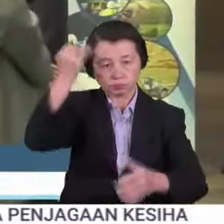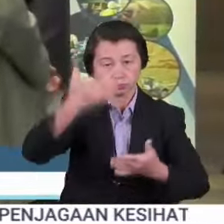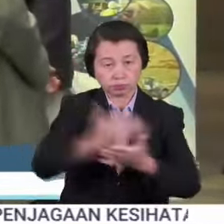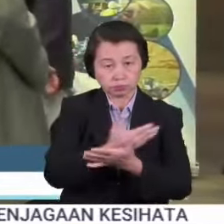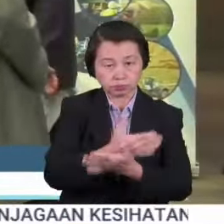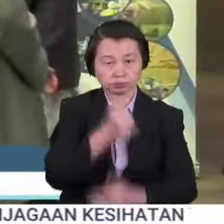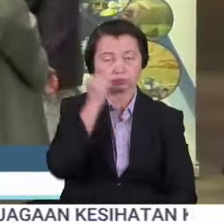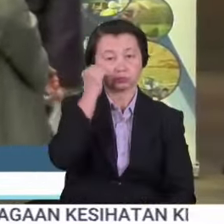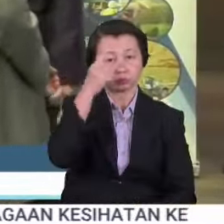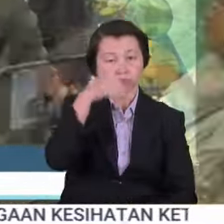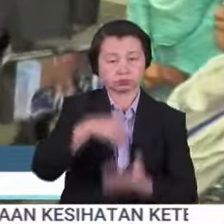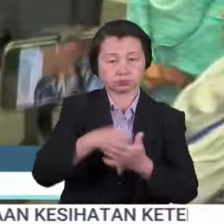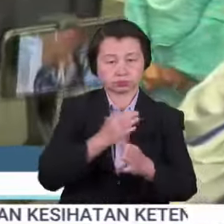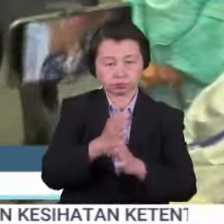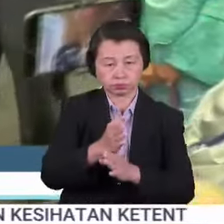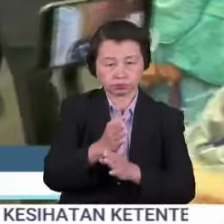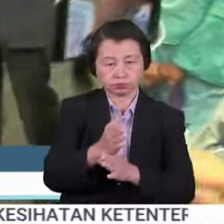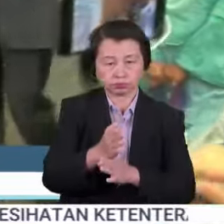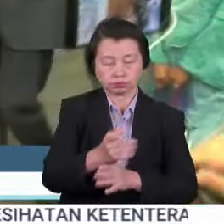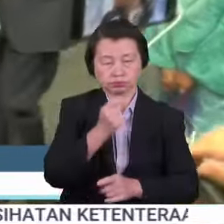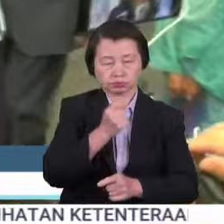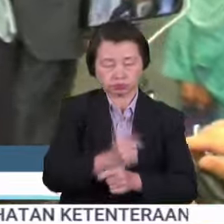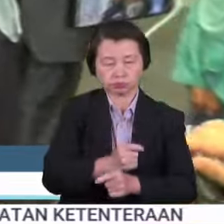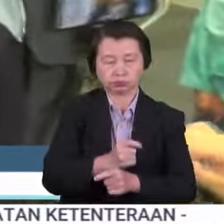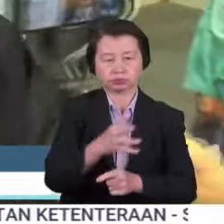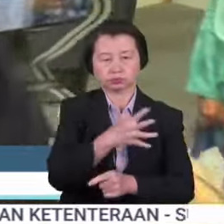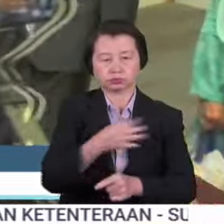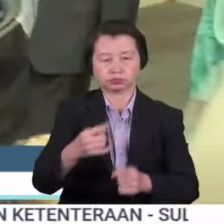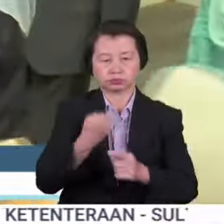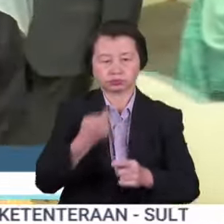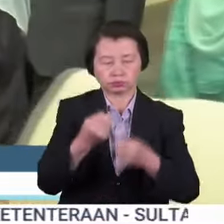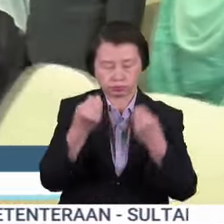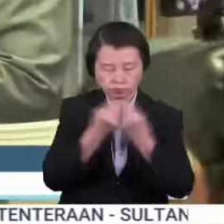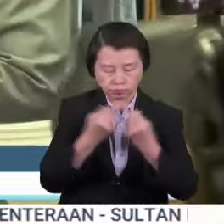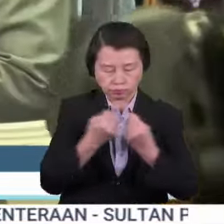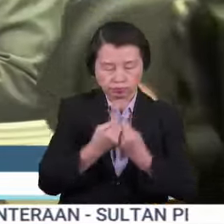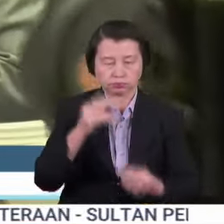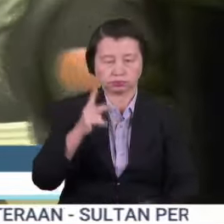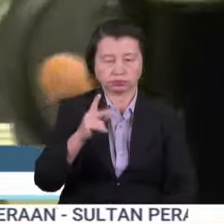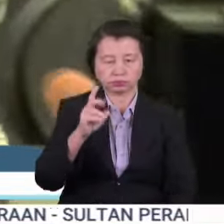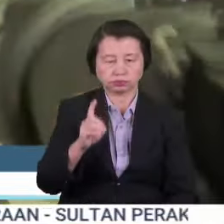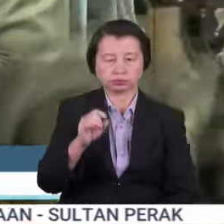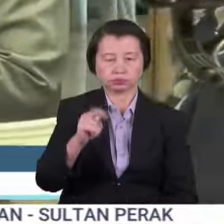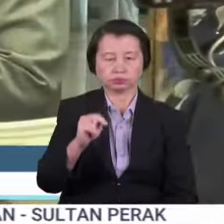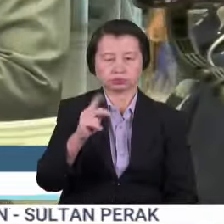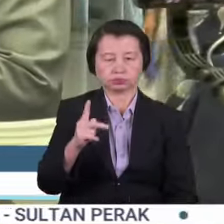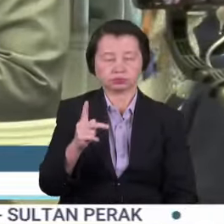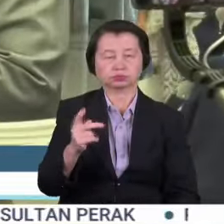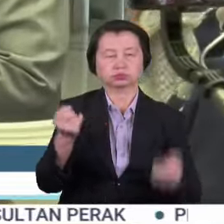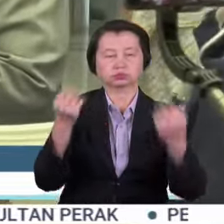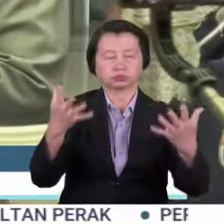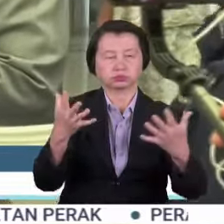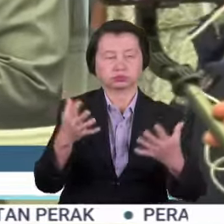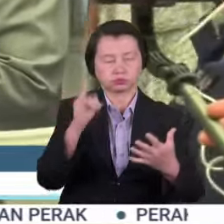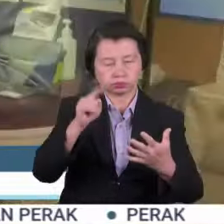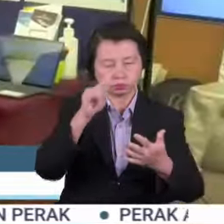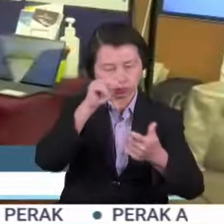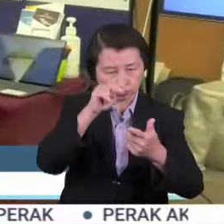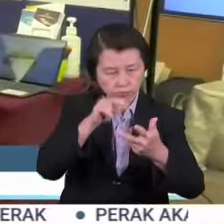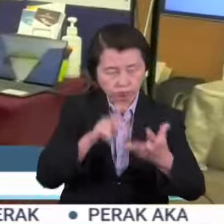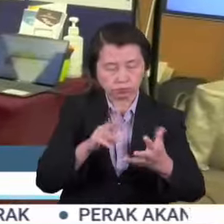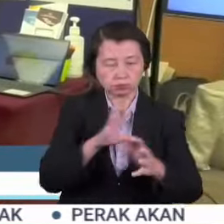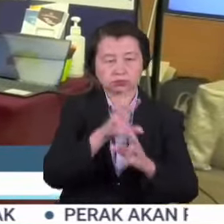serta pemahaman dalam bidang statistik. Tambahnya, selain dari pengiraan KDNK, terdapat banyak lagi perkara yang perlu